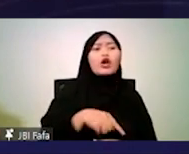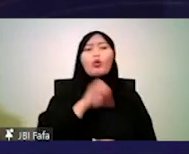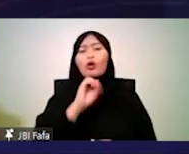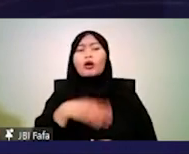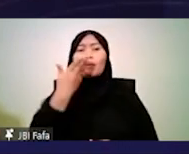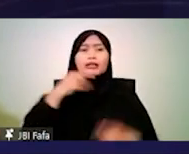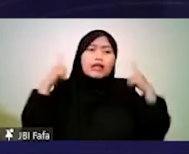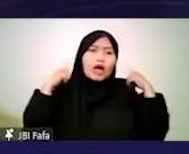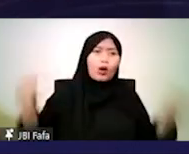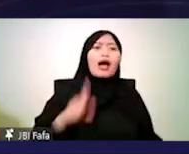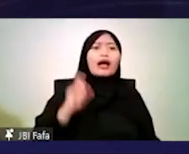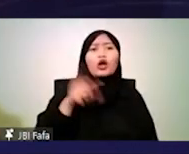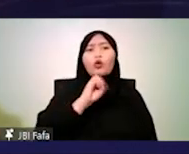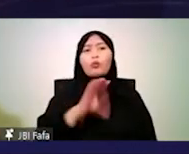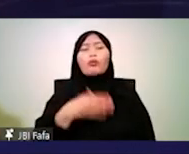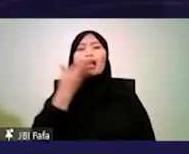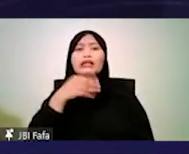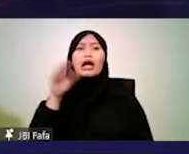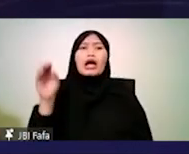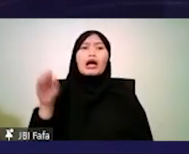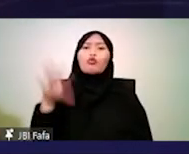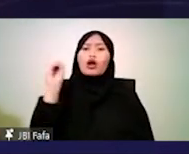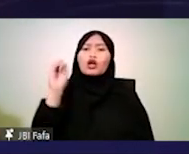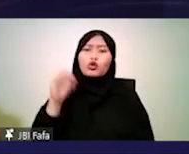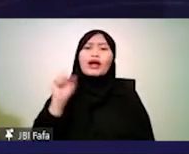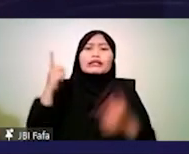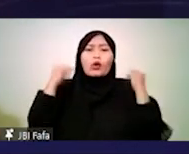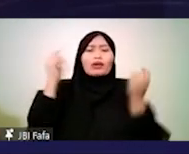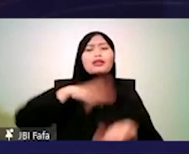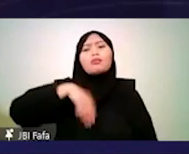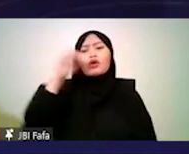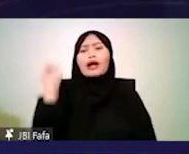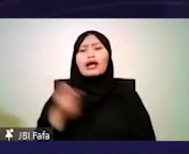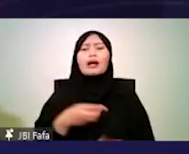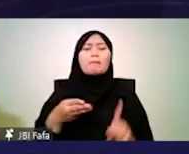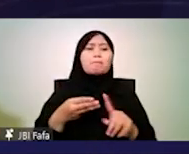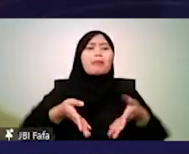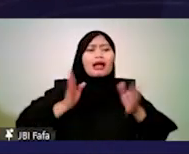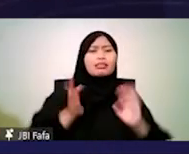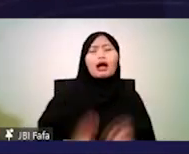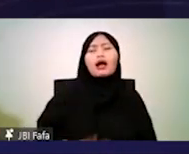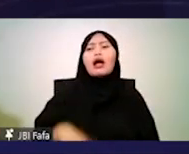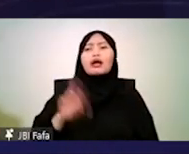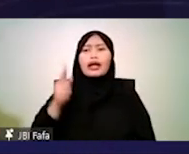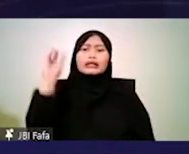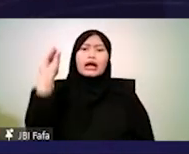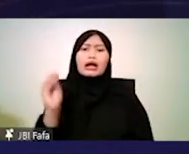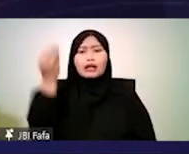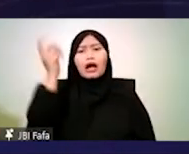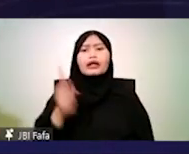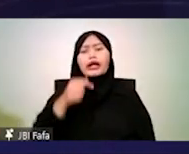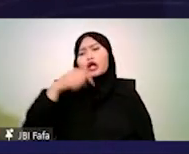ya boso Banyumasan ada yang Jawa Timuran ada yang Batak ada yang Betawi ada yang Sunda ada yang juga